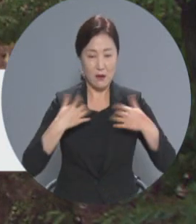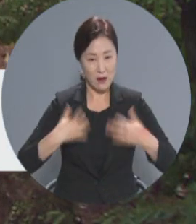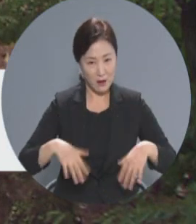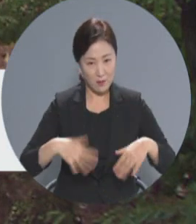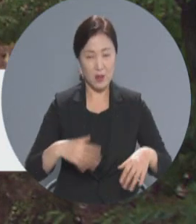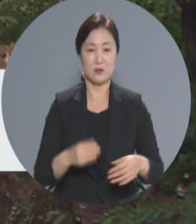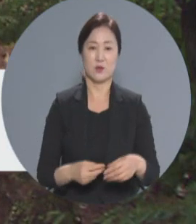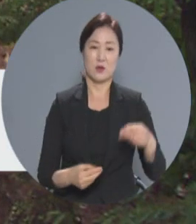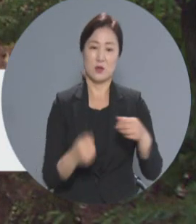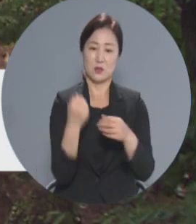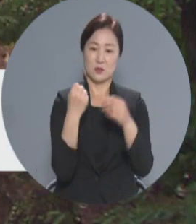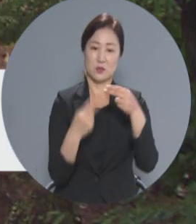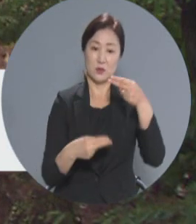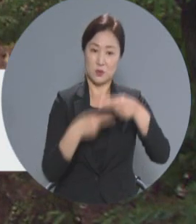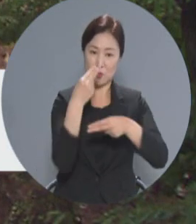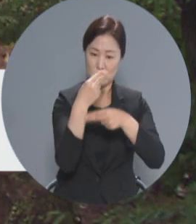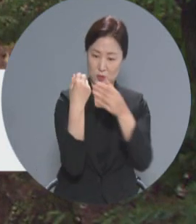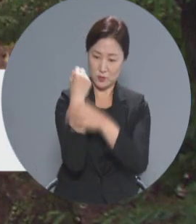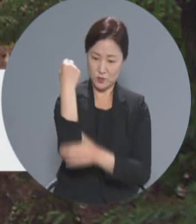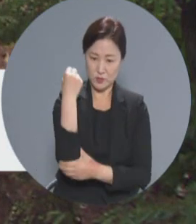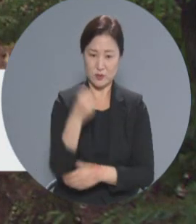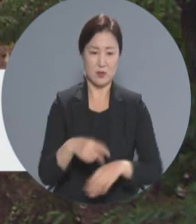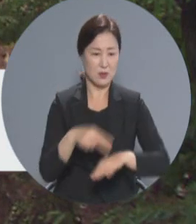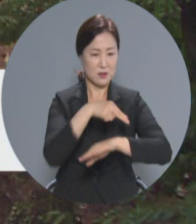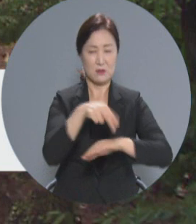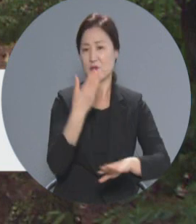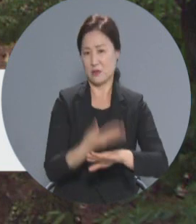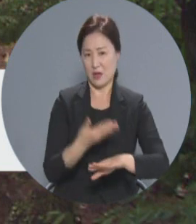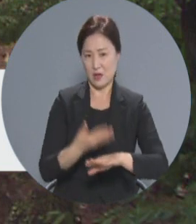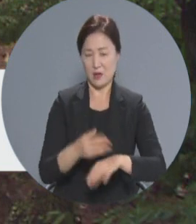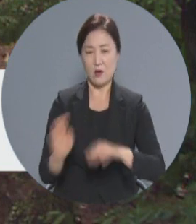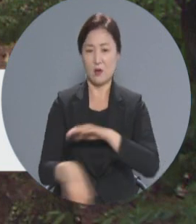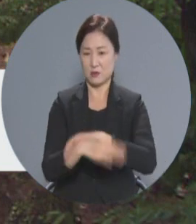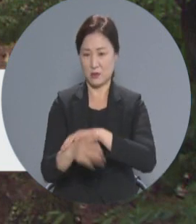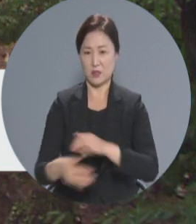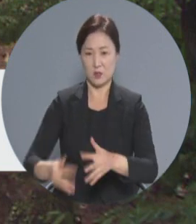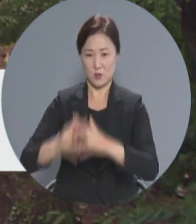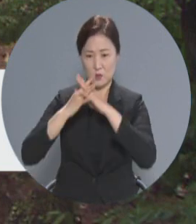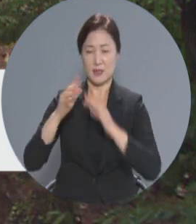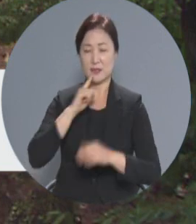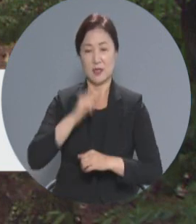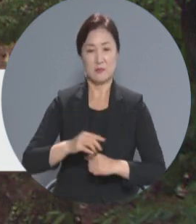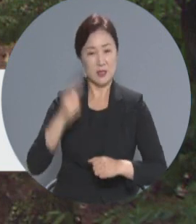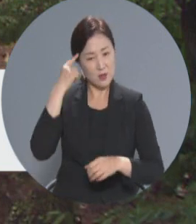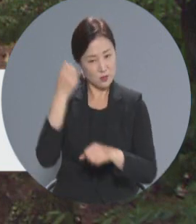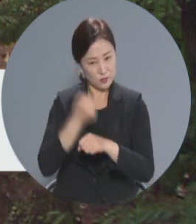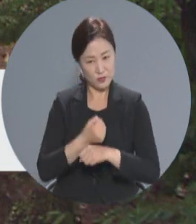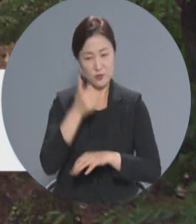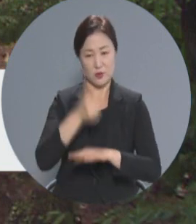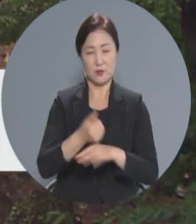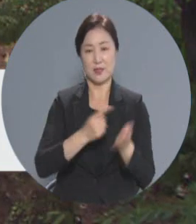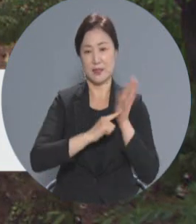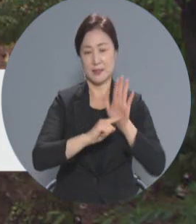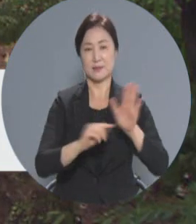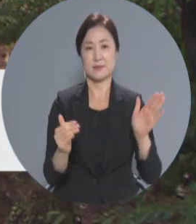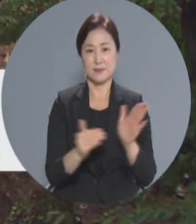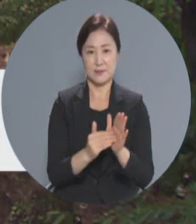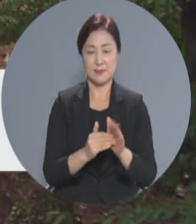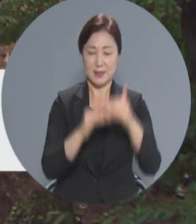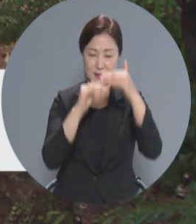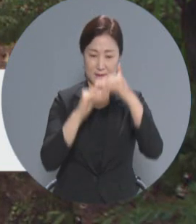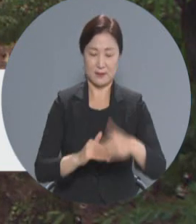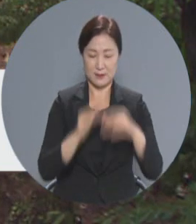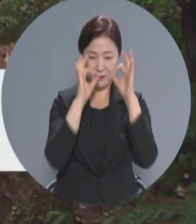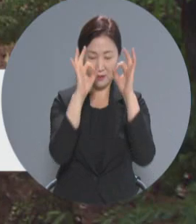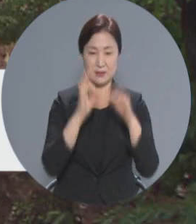석축과 배수시설을 설계도와 다르게 부실하게 조성했던 것으로 한 민간연구소의 조사 결과 확인됐습니다. 강서영